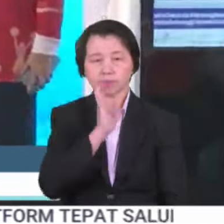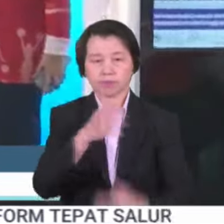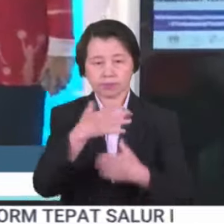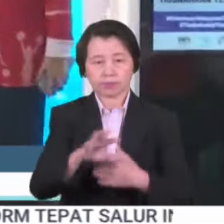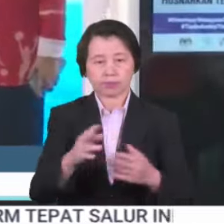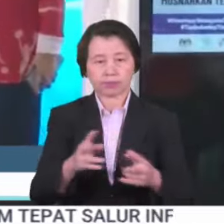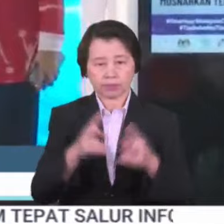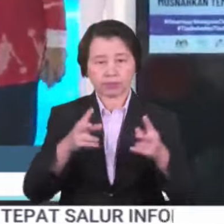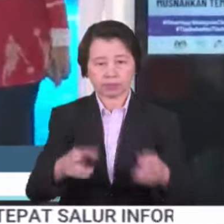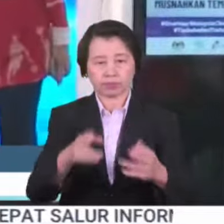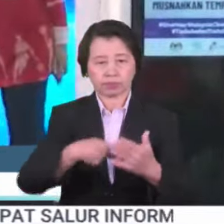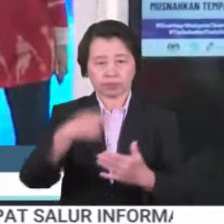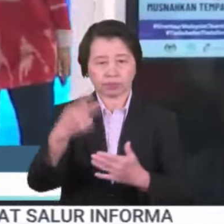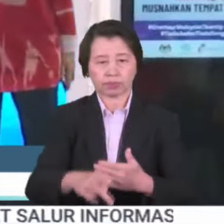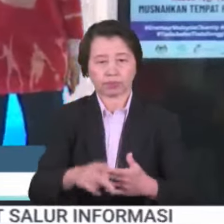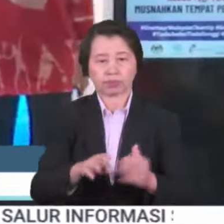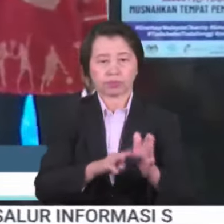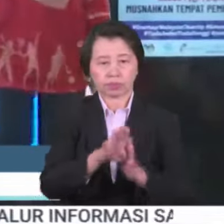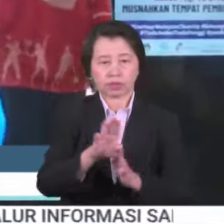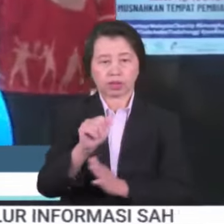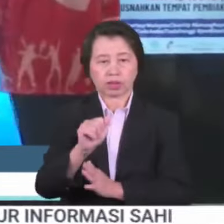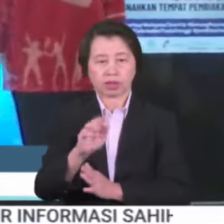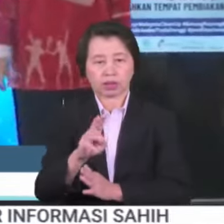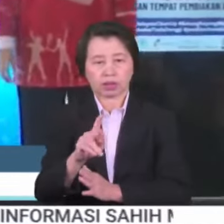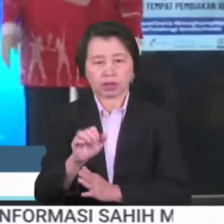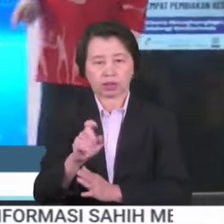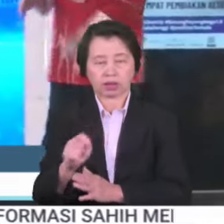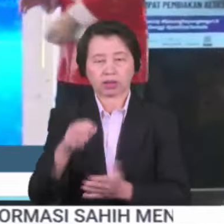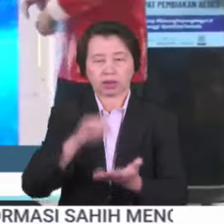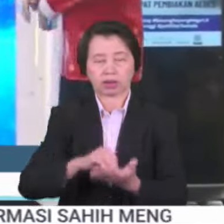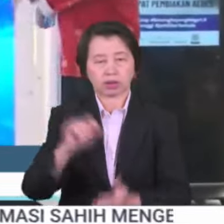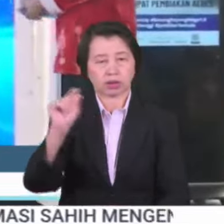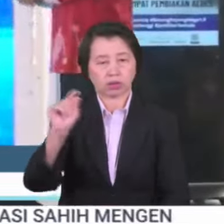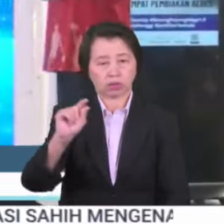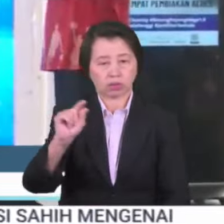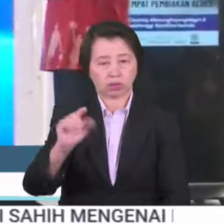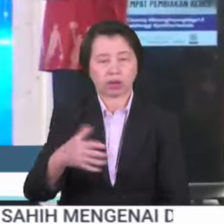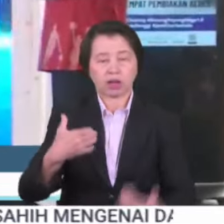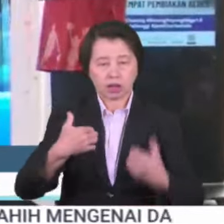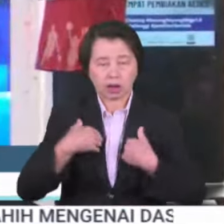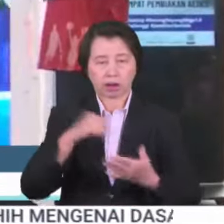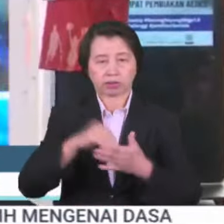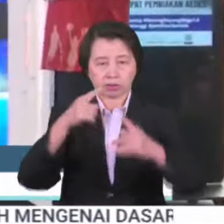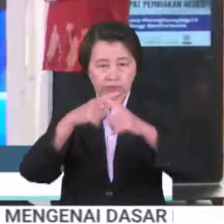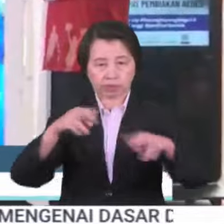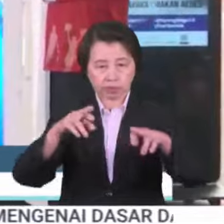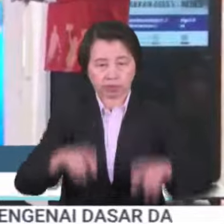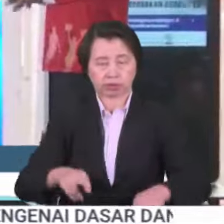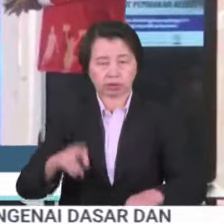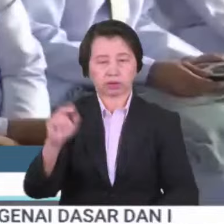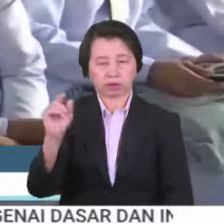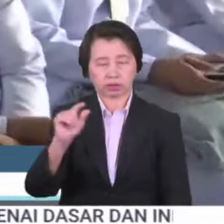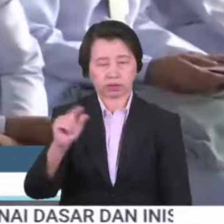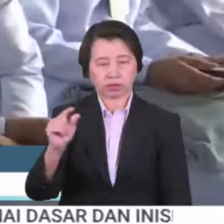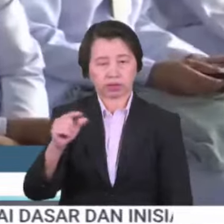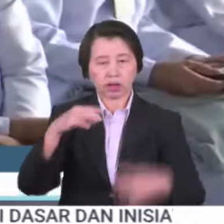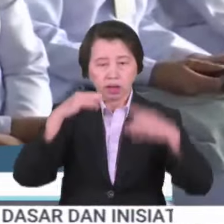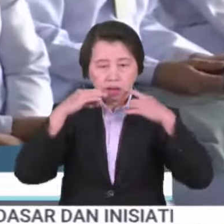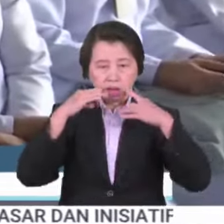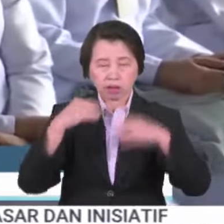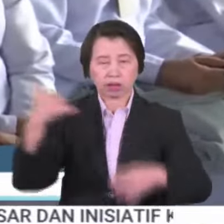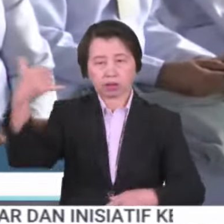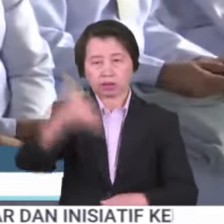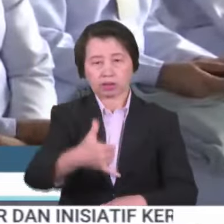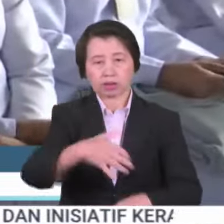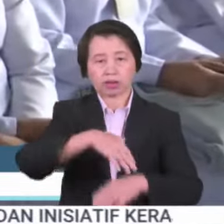selepas melancarkan program Madani Afiat di Batu Caves, Gombak. Langsung di Dewan Rakyat Batu Caves, program berkenaan menerima